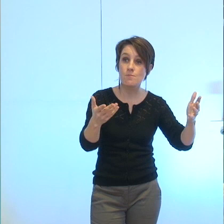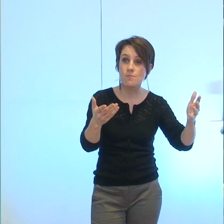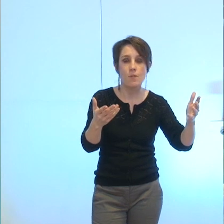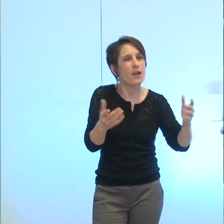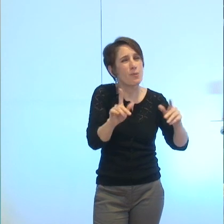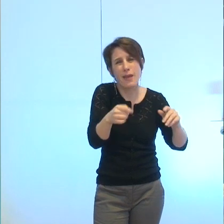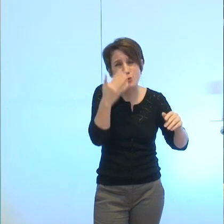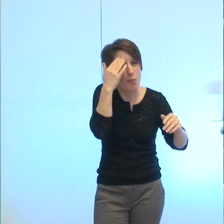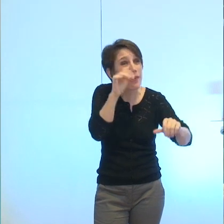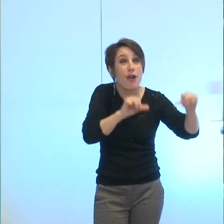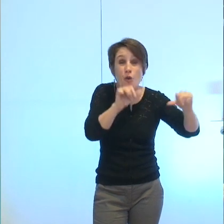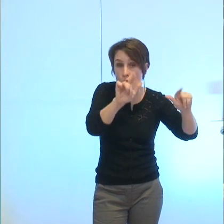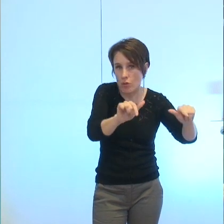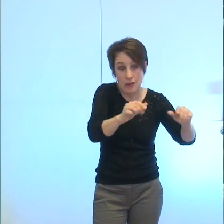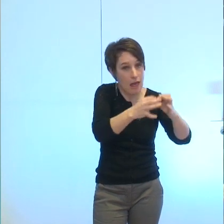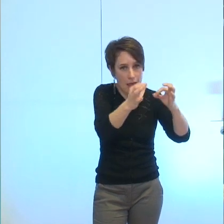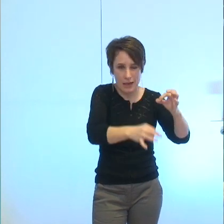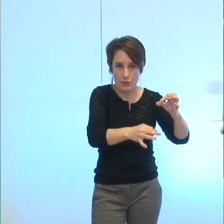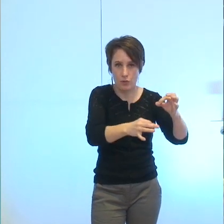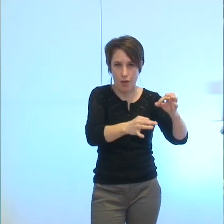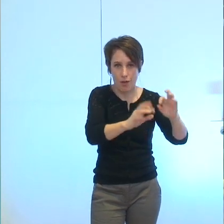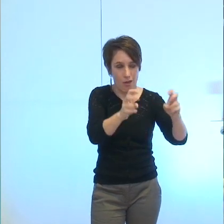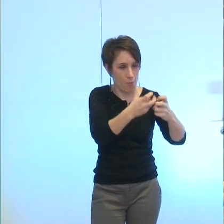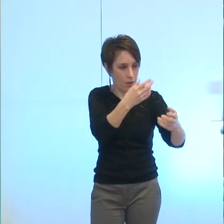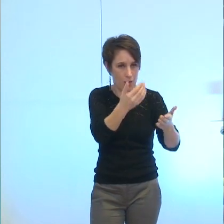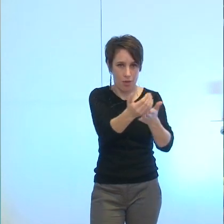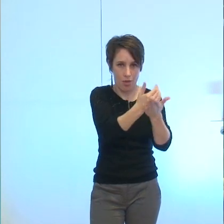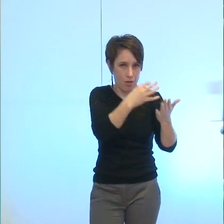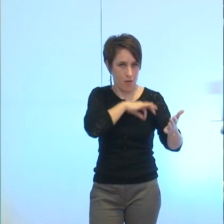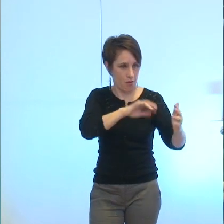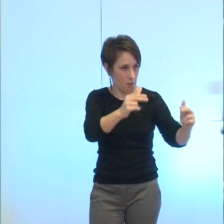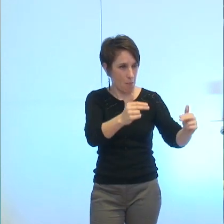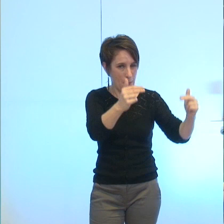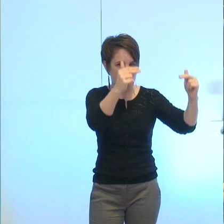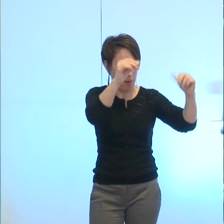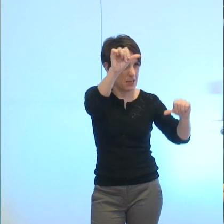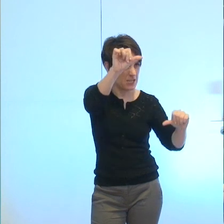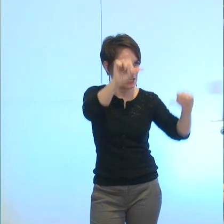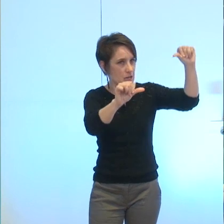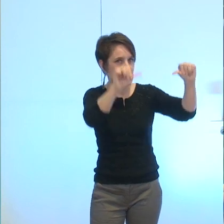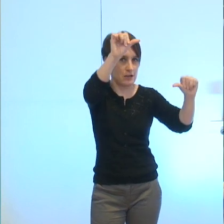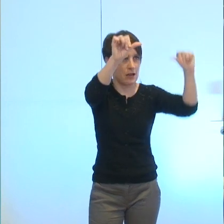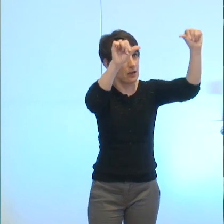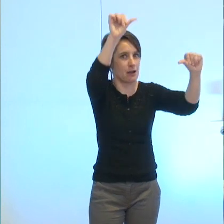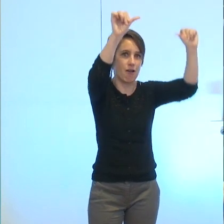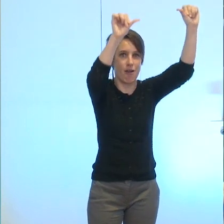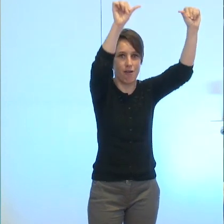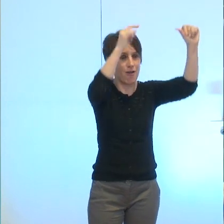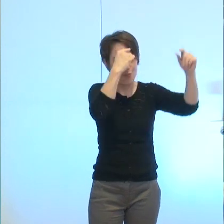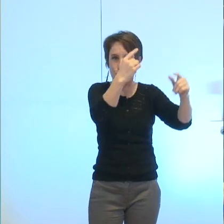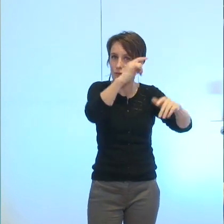provoque une augmentation de la redevance proposée par les différents prestataires en concurrence qui veulent obtenir le